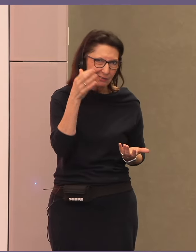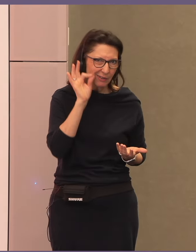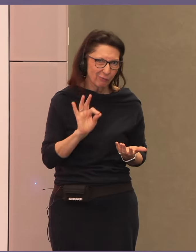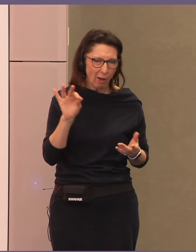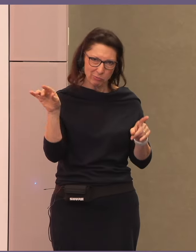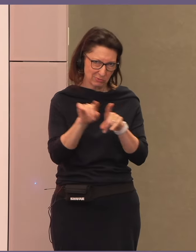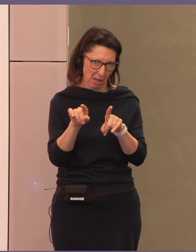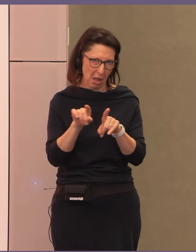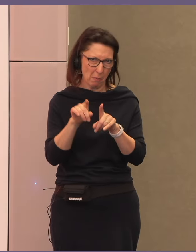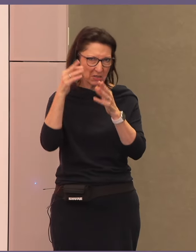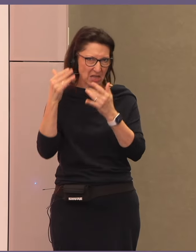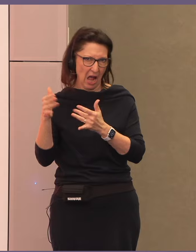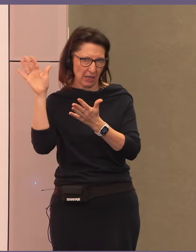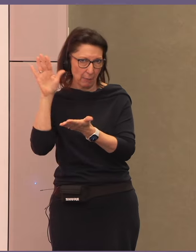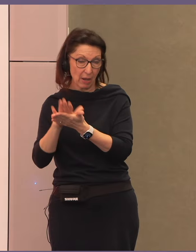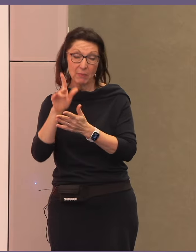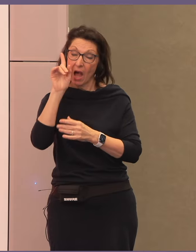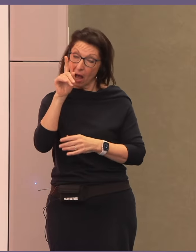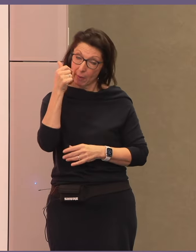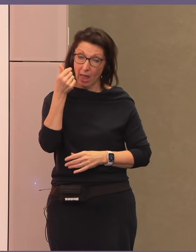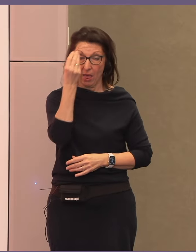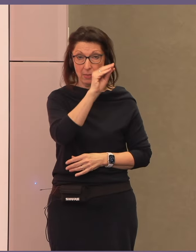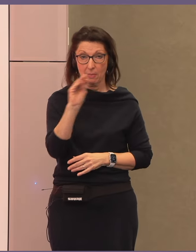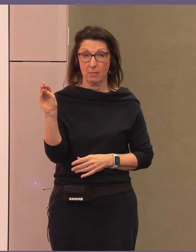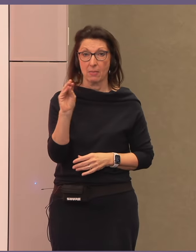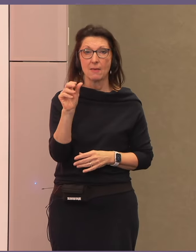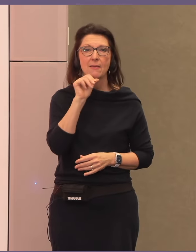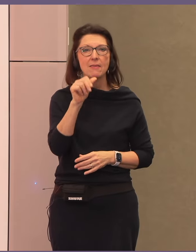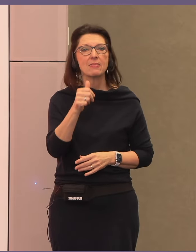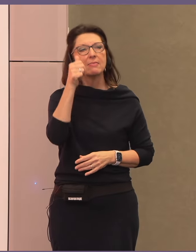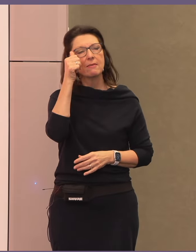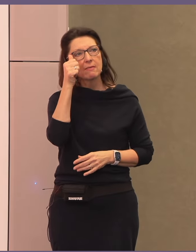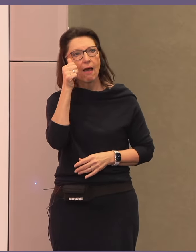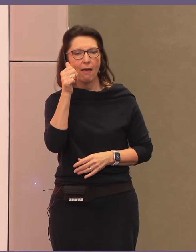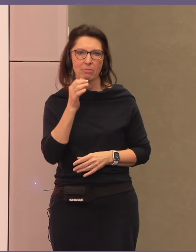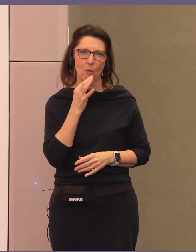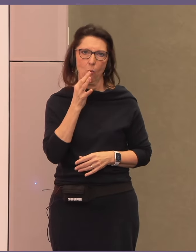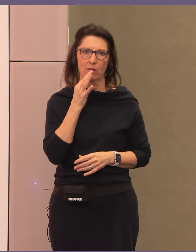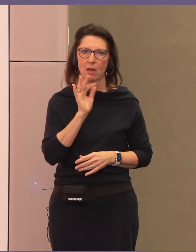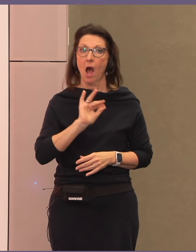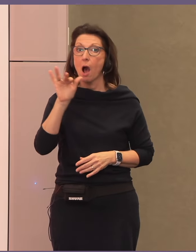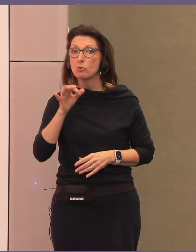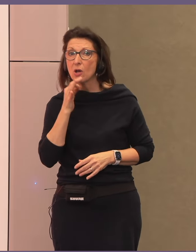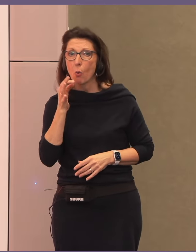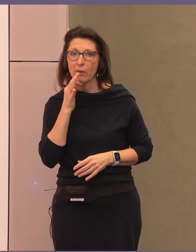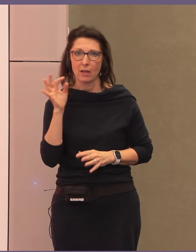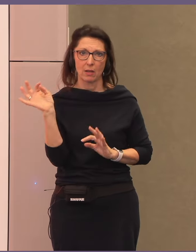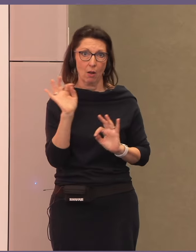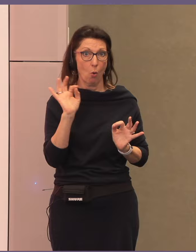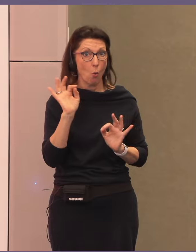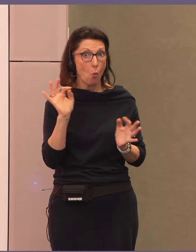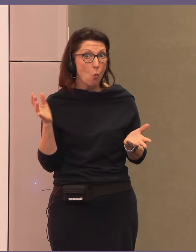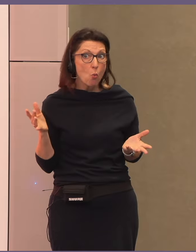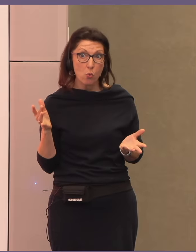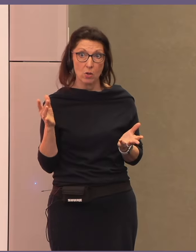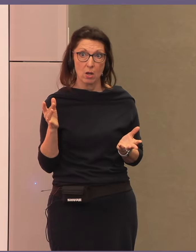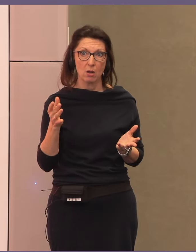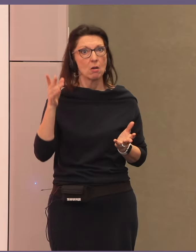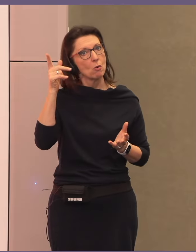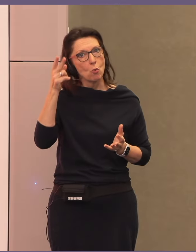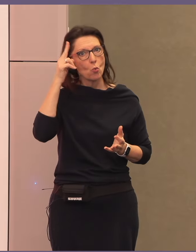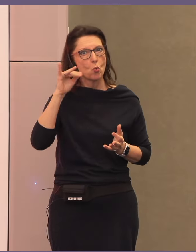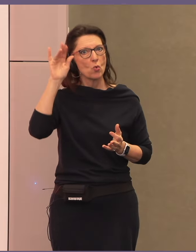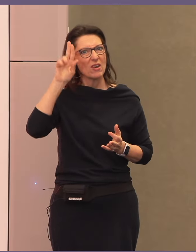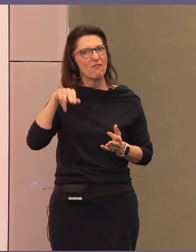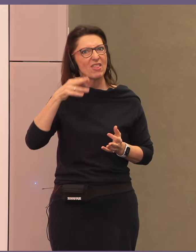blieb gleich. Aber dabei ist hervorzuheben, dass keine einzige ordentliche, außerordentliche oder gar emeritierte Frau an der Universität Wien